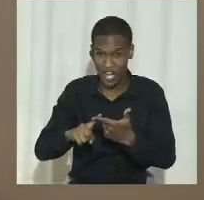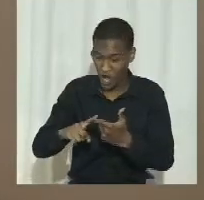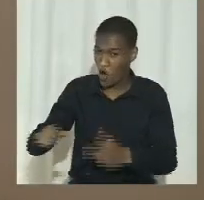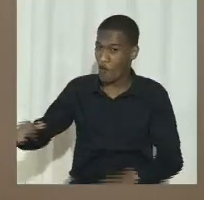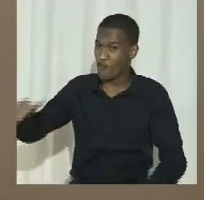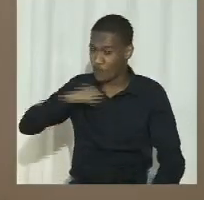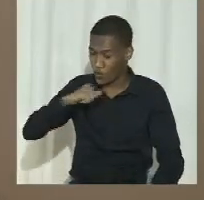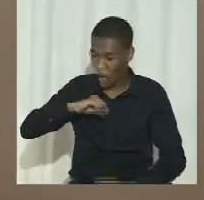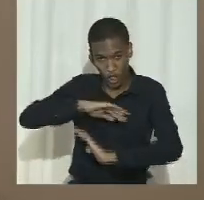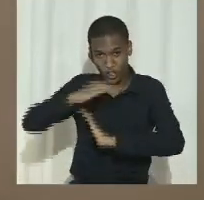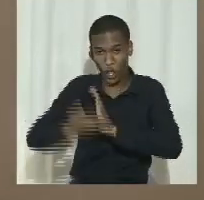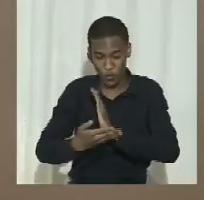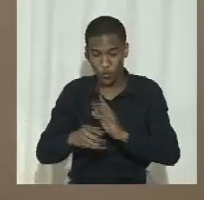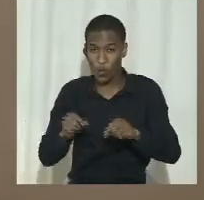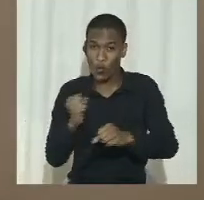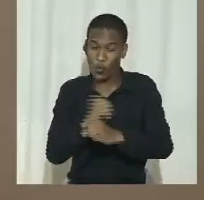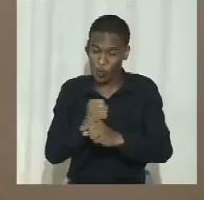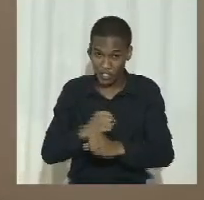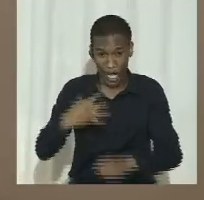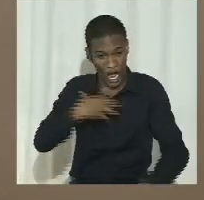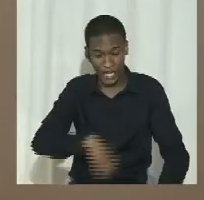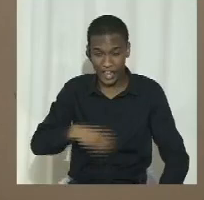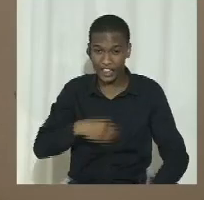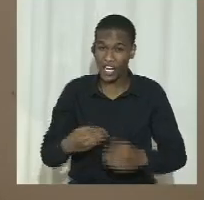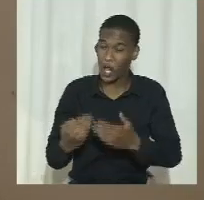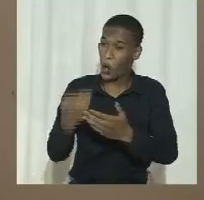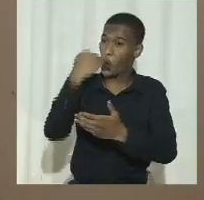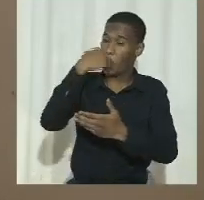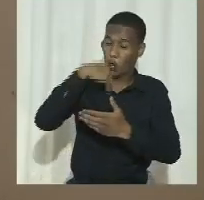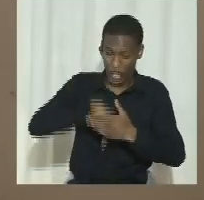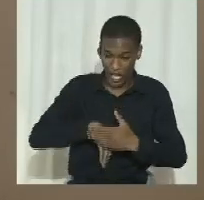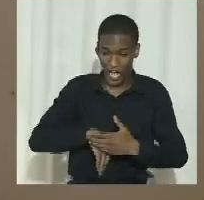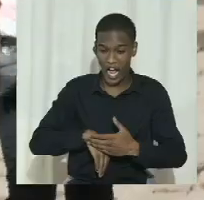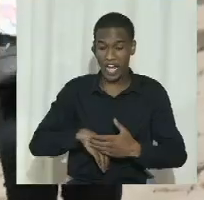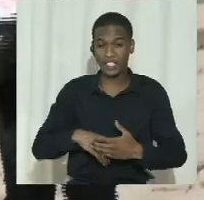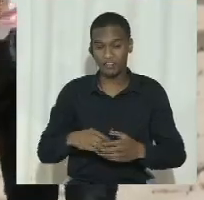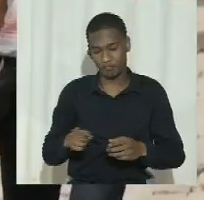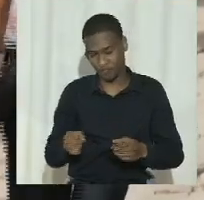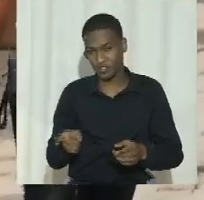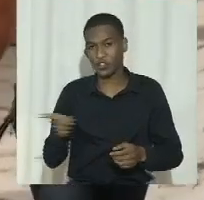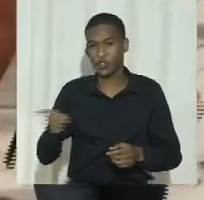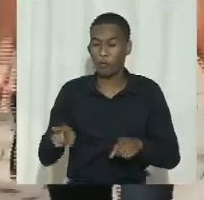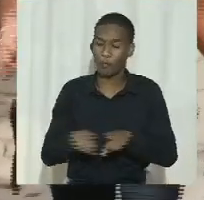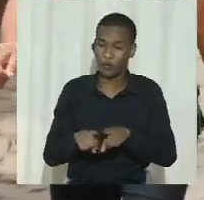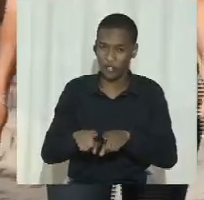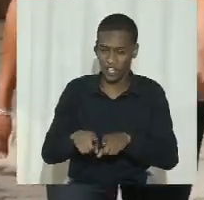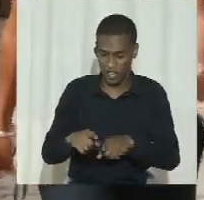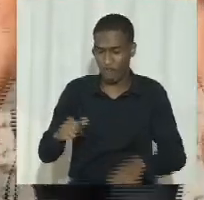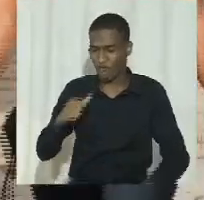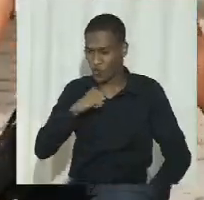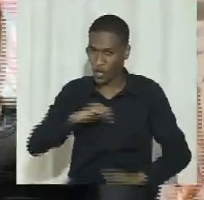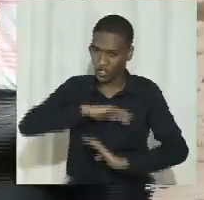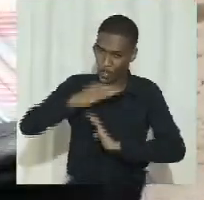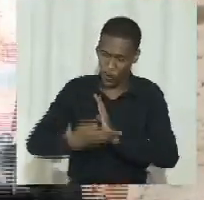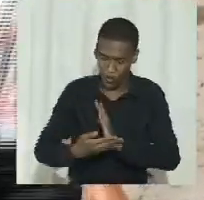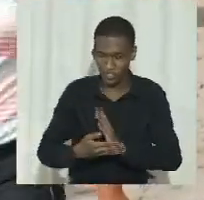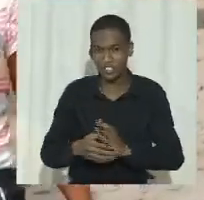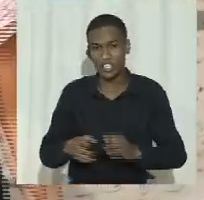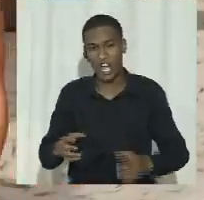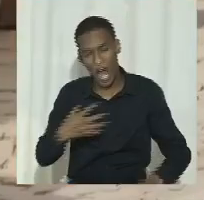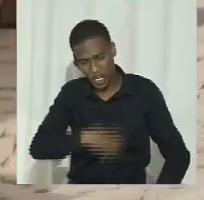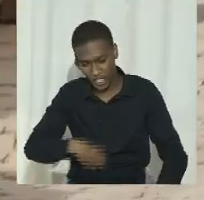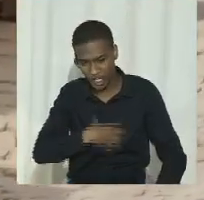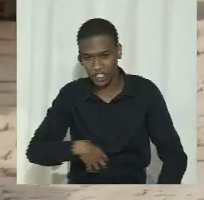anaty eo a sy fampiakarana ny hery fiarovana amonoana an'izay virus tafiditra izay. Ny fanatanjahantena ilaina dia ilaina